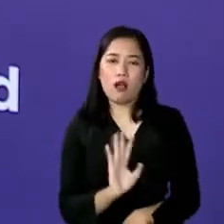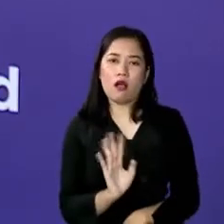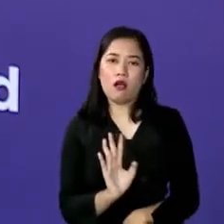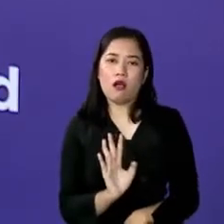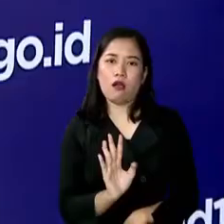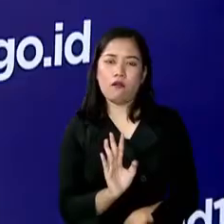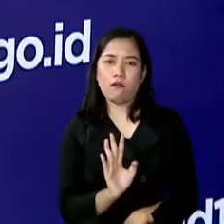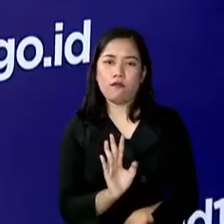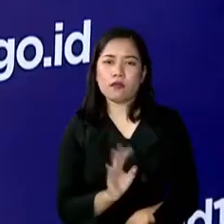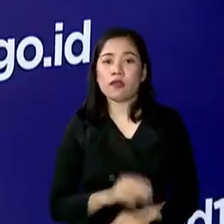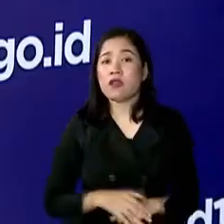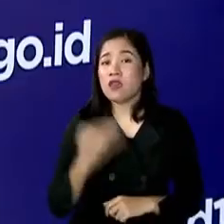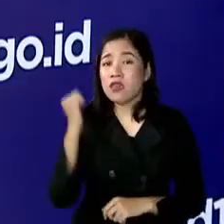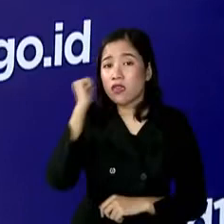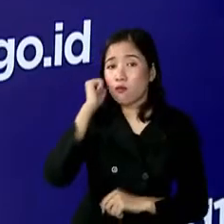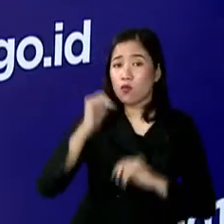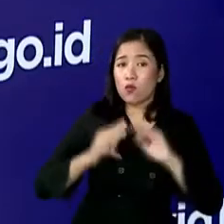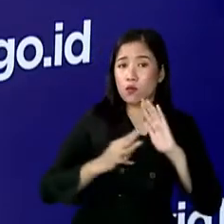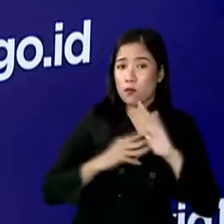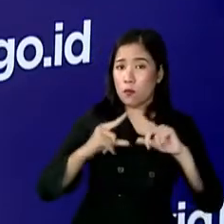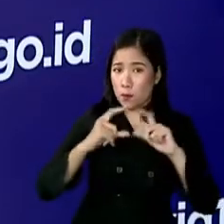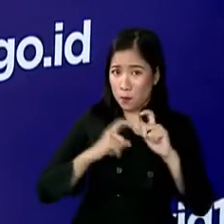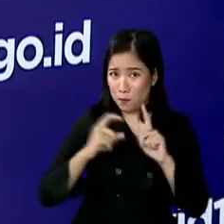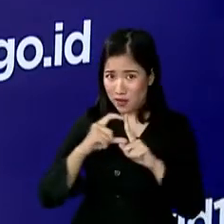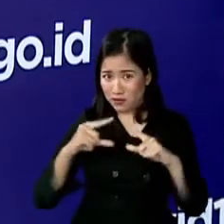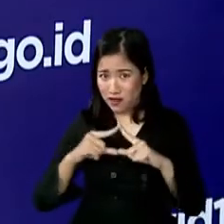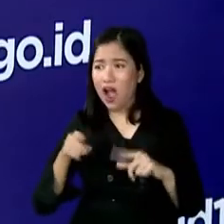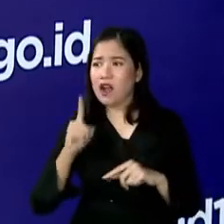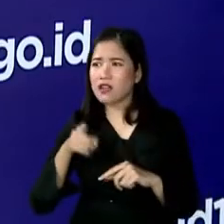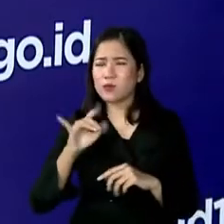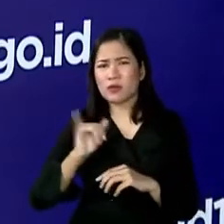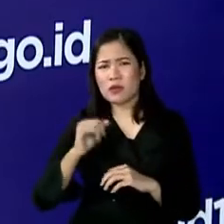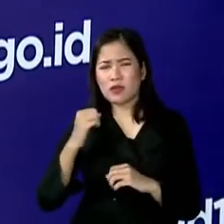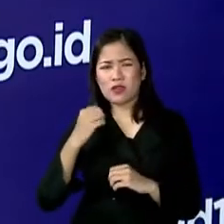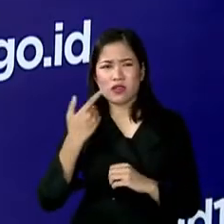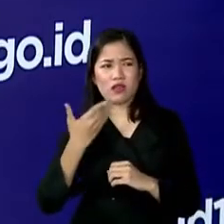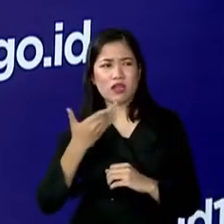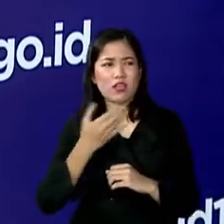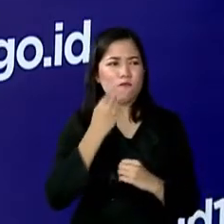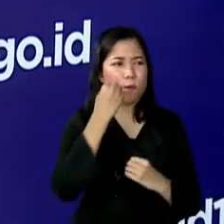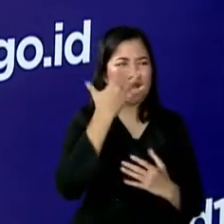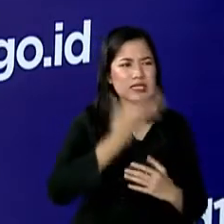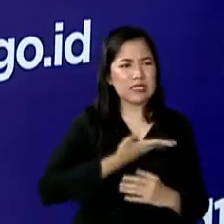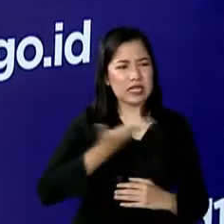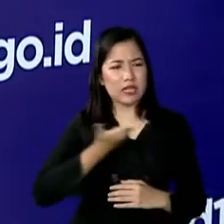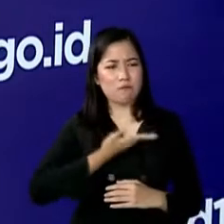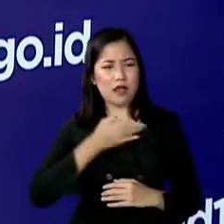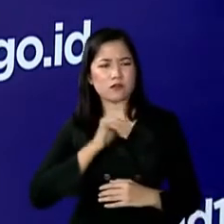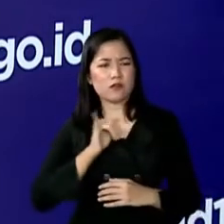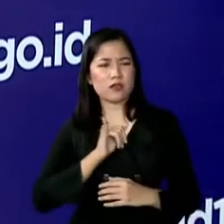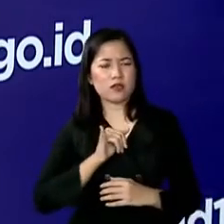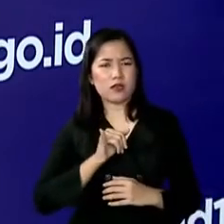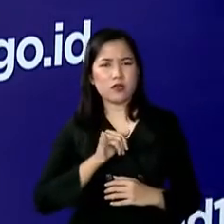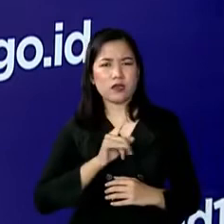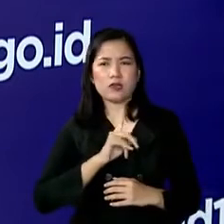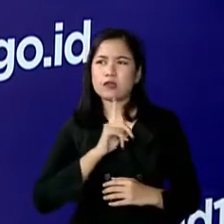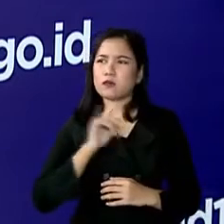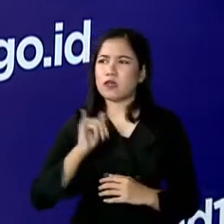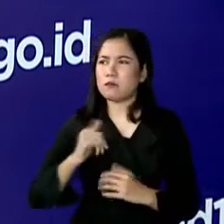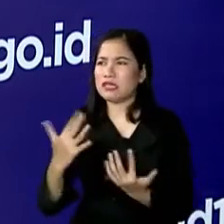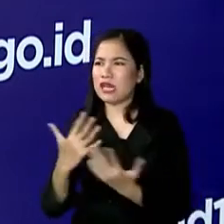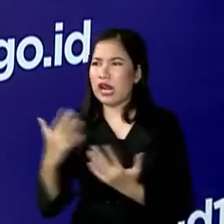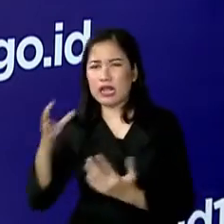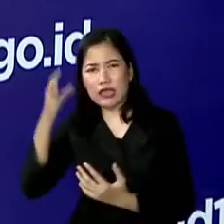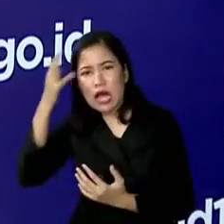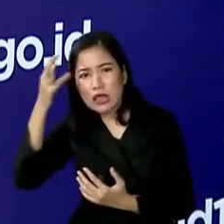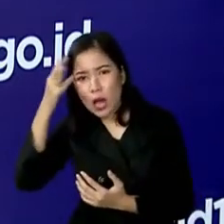tapi apakah dari Bu masa sendiri melihat mungkin ada information-gap gitu mungkin yang diterima oleh syarakat Mungkin ada yang tidak masyarakat